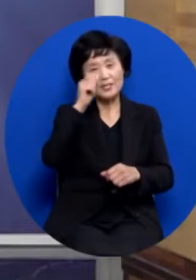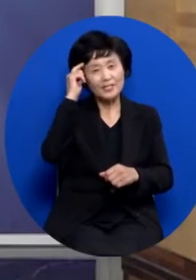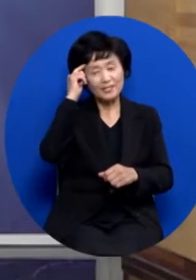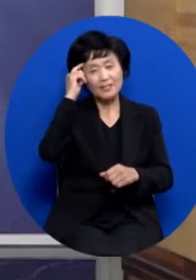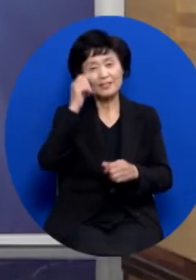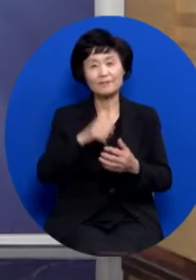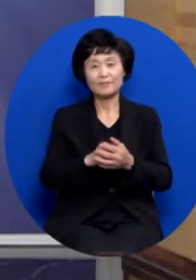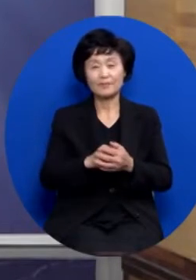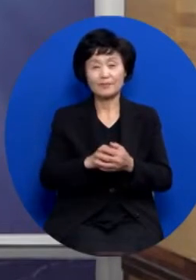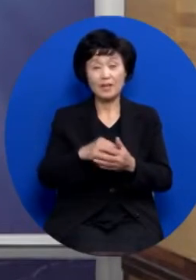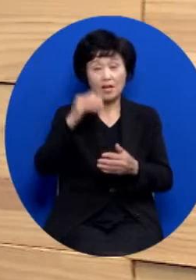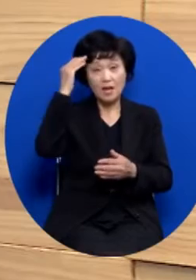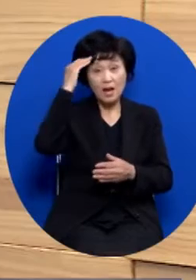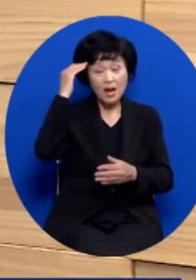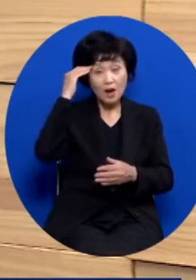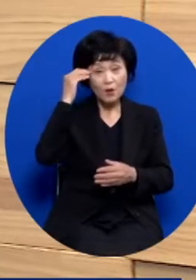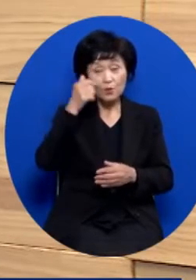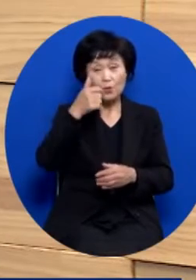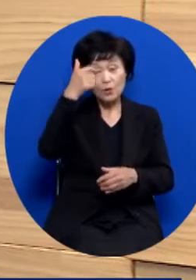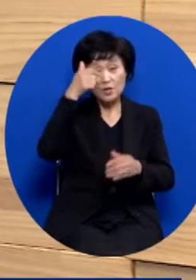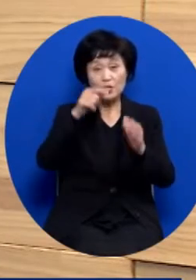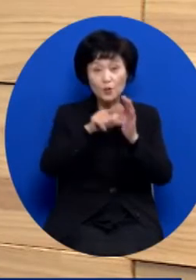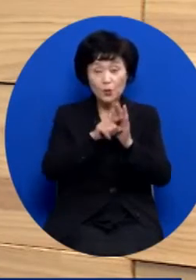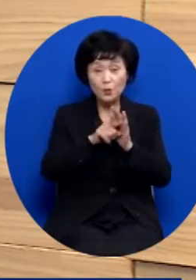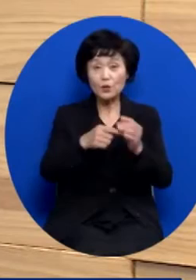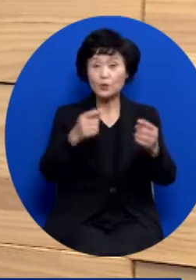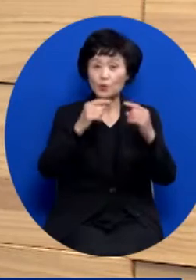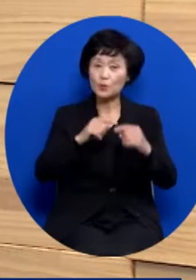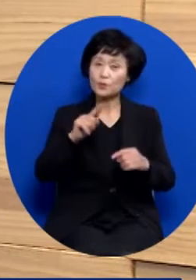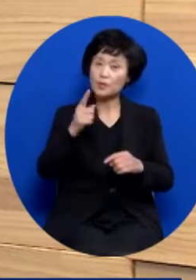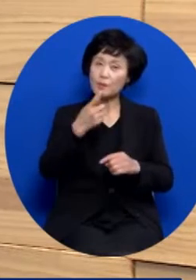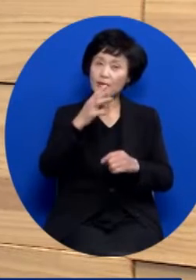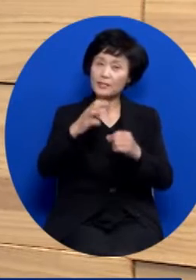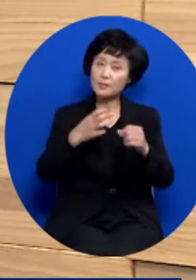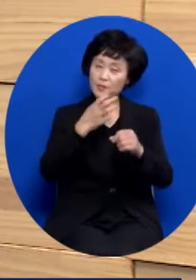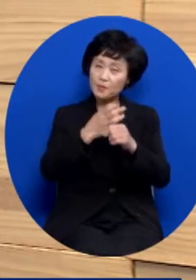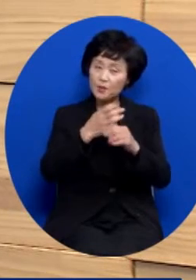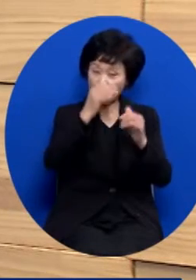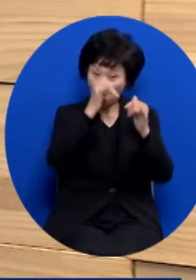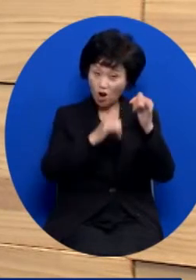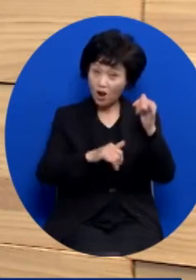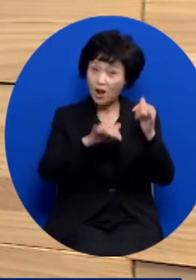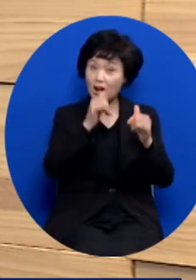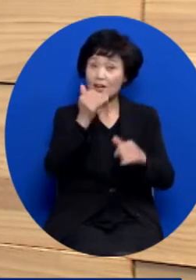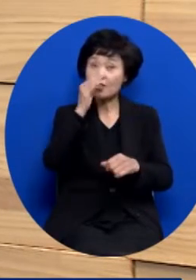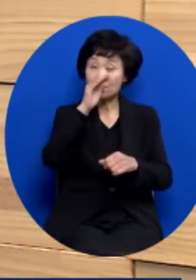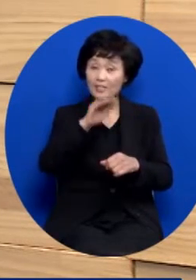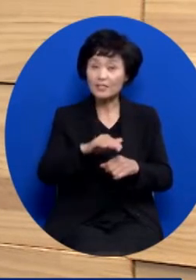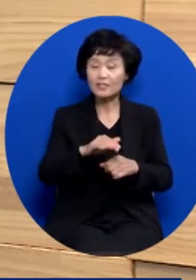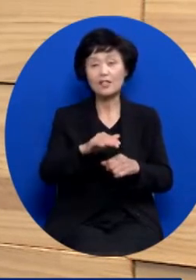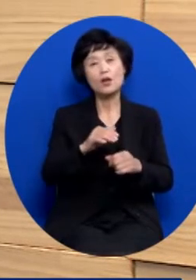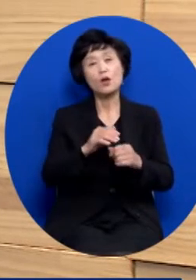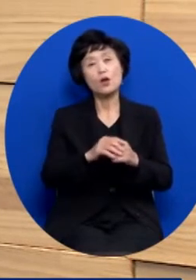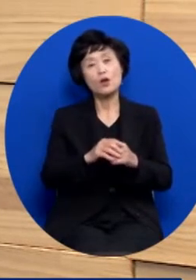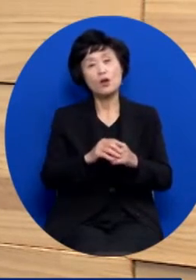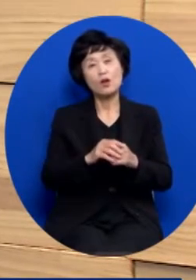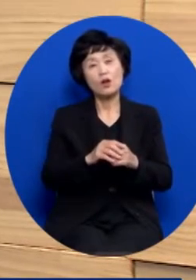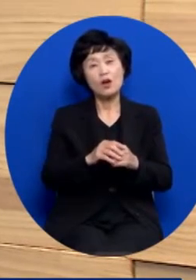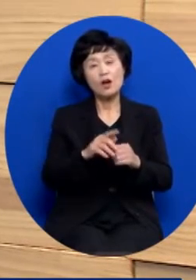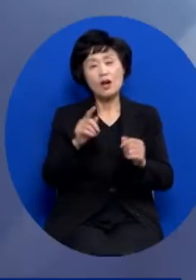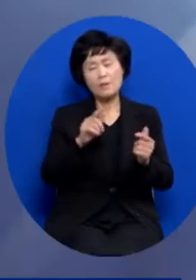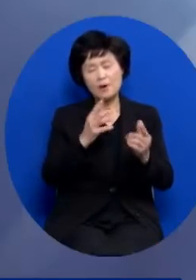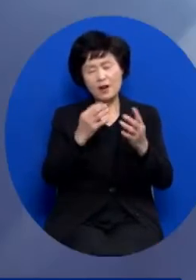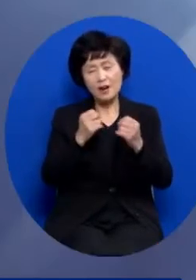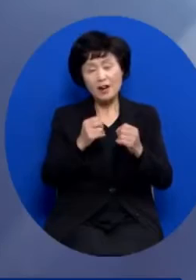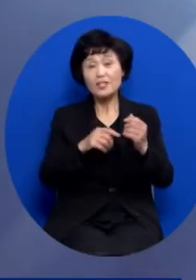기독교가 들어온 지 약 한 130년 정도가 지났습니다. 그 130년이라는 시간 동안에 있었던 여러 가지 이제 역사적 사건과